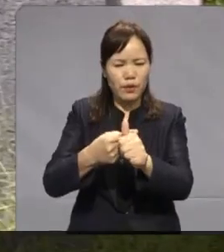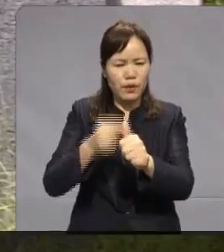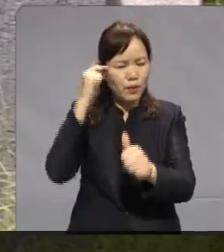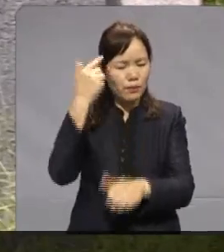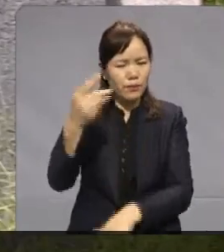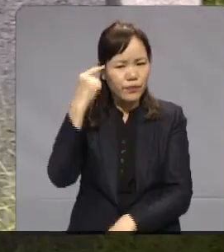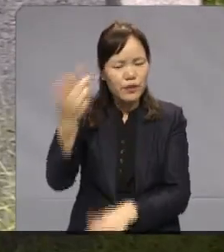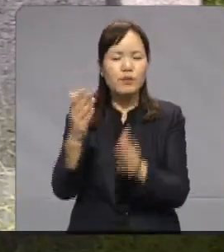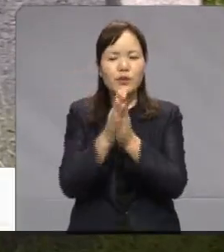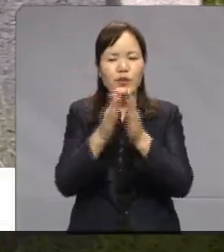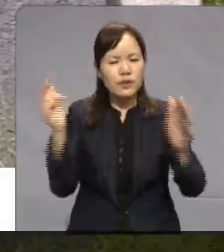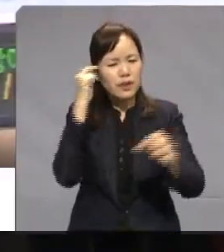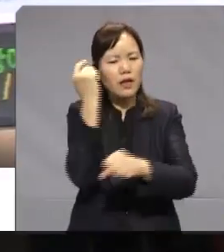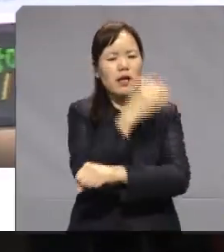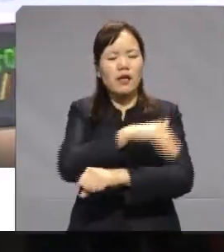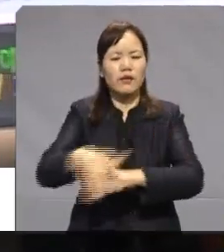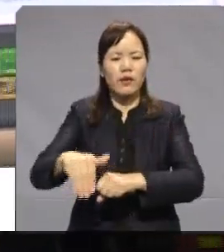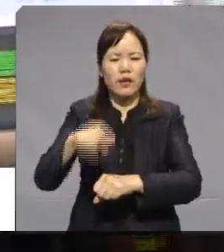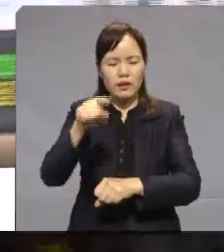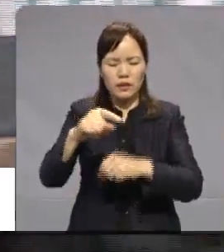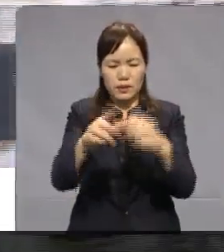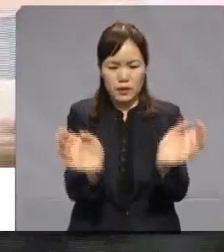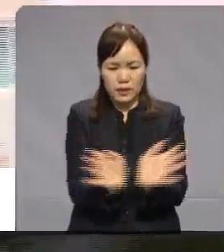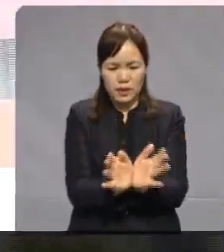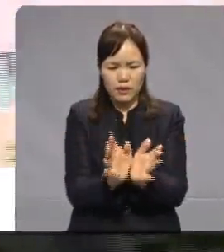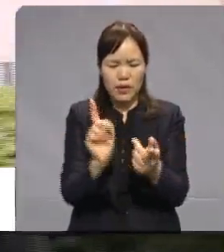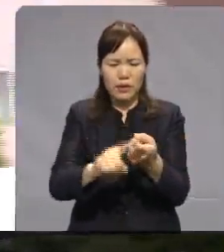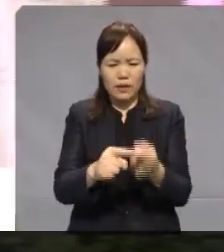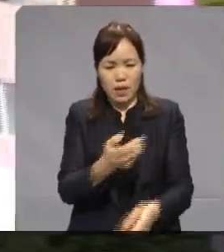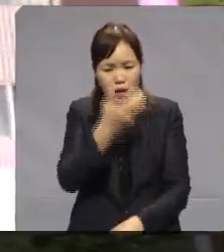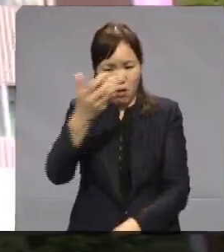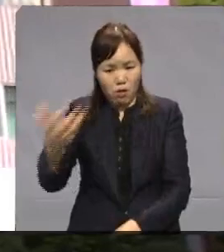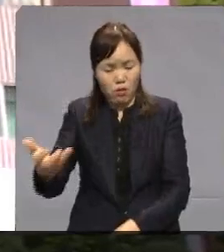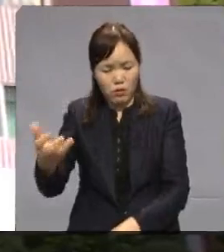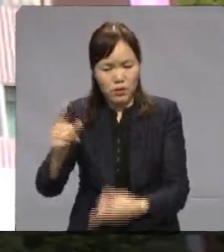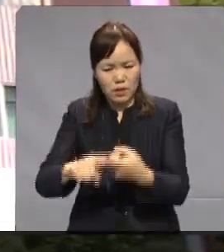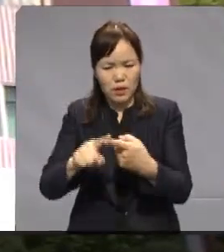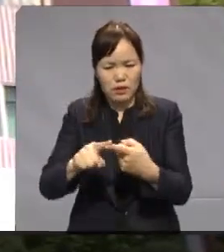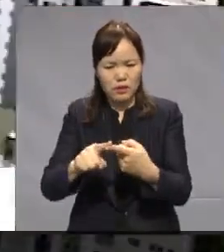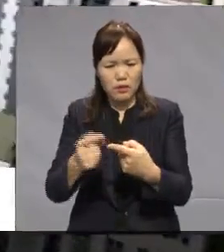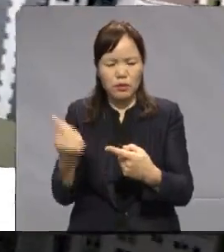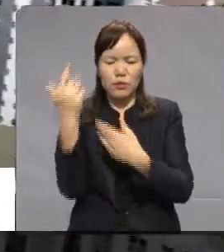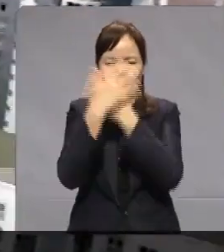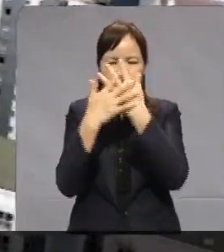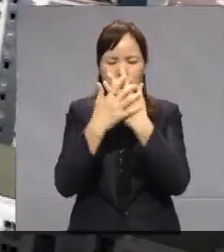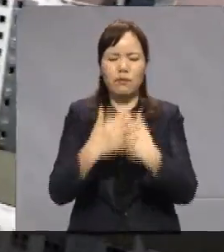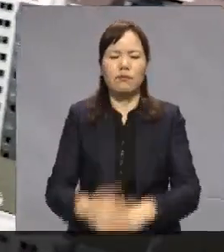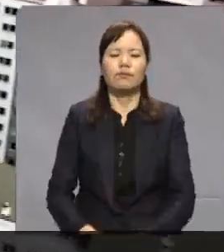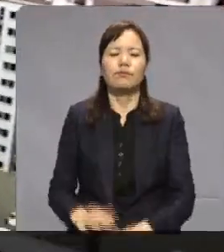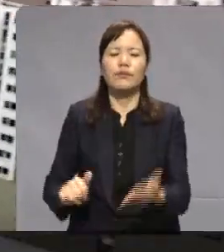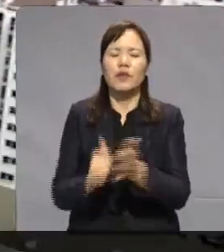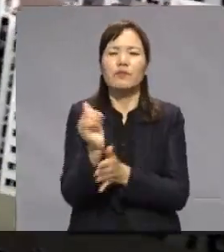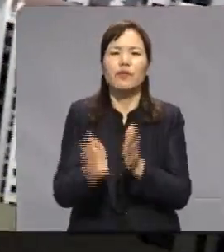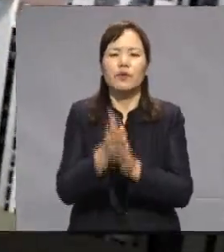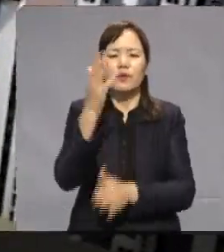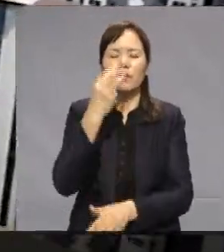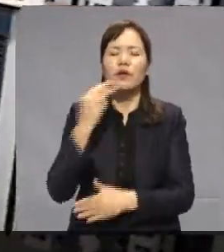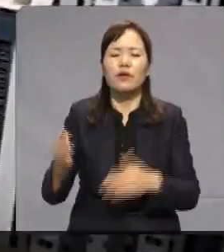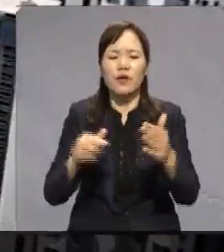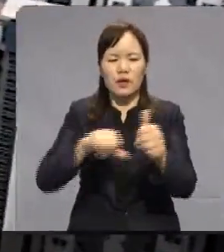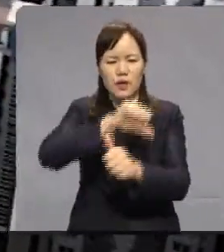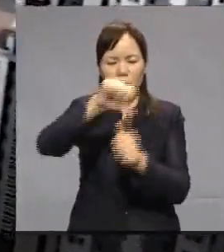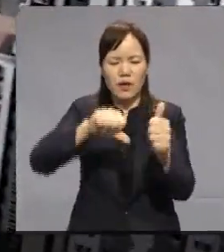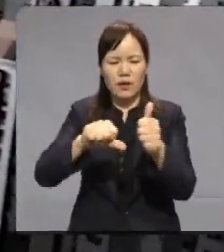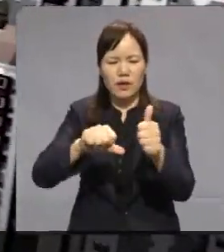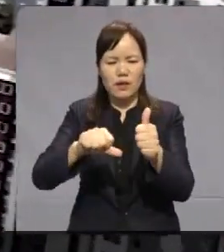나서기로 하면서 이들 기관의 거치도 불투명해졌습니다 김포시도 경기환경